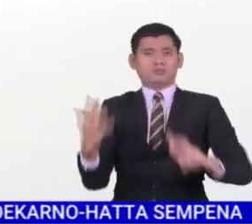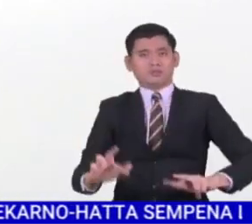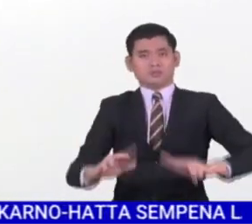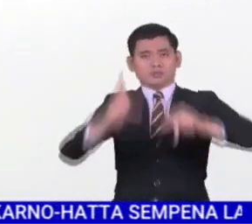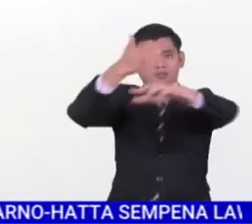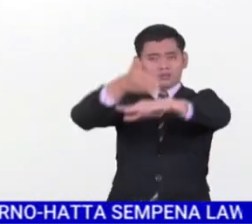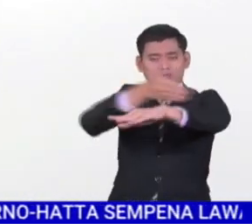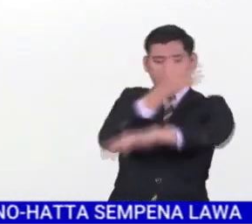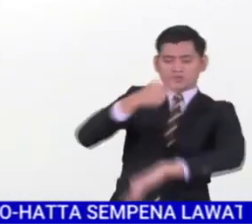pengajaran